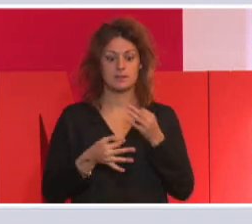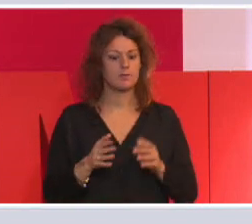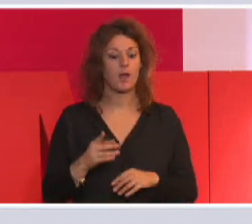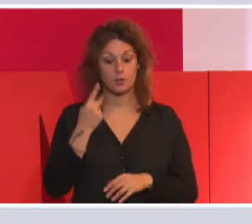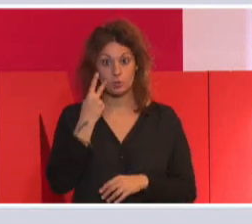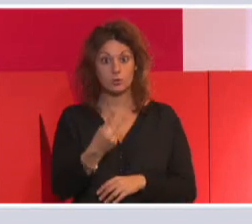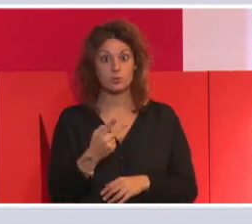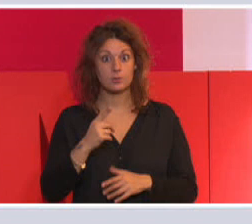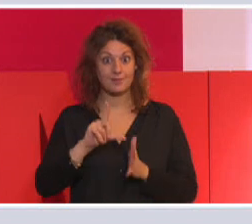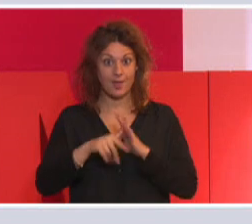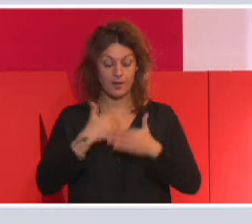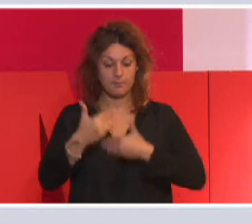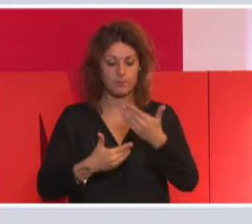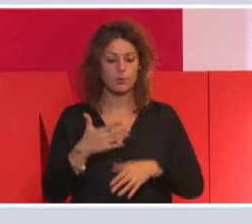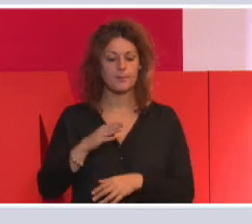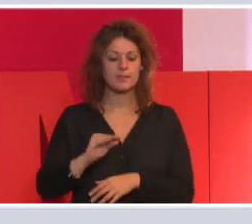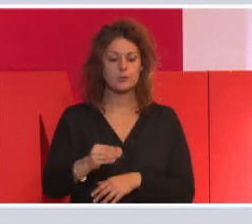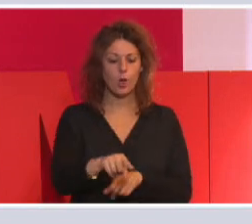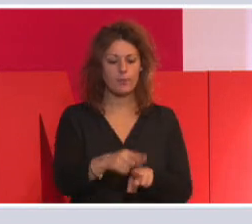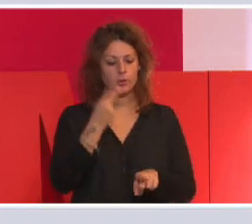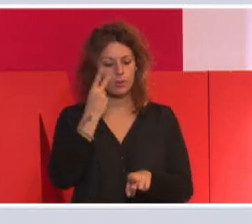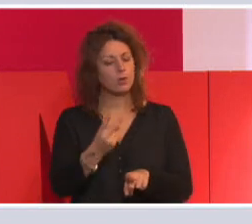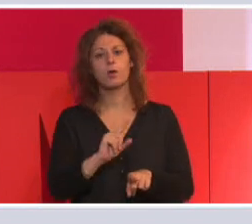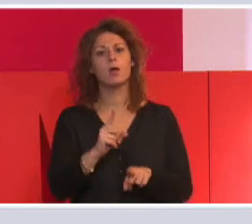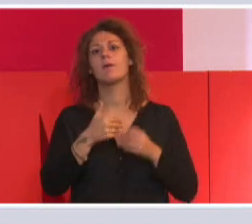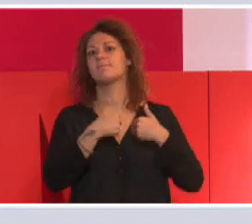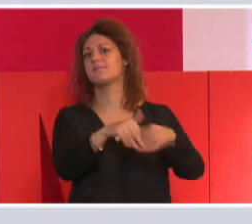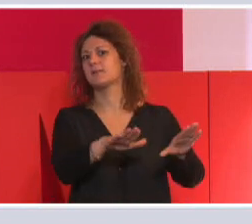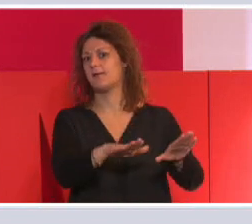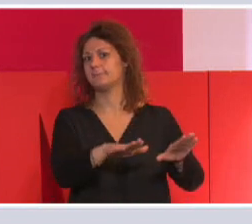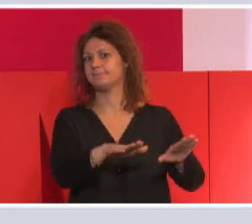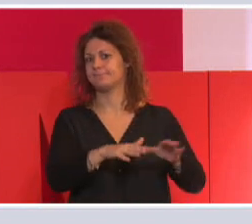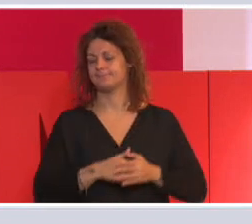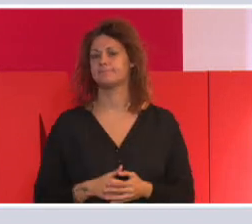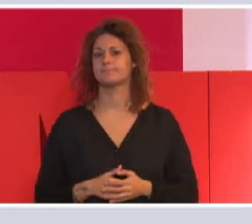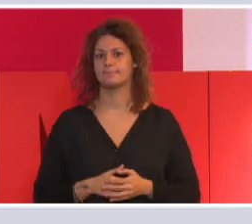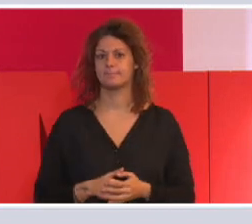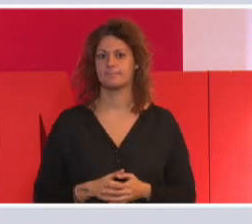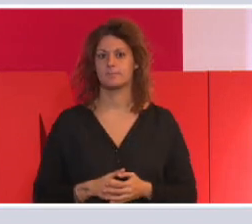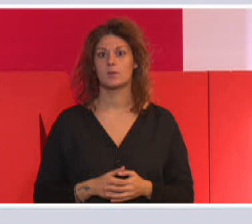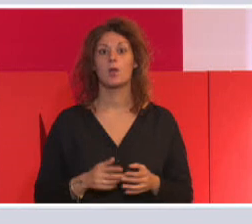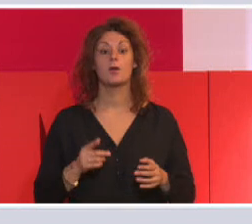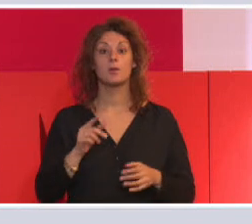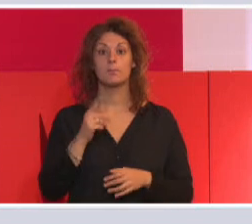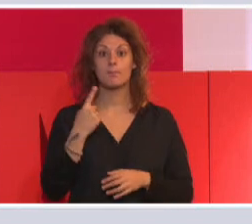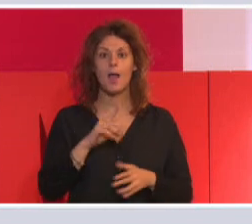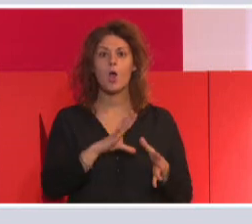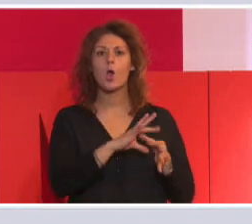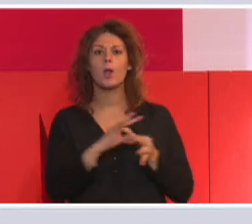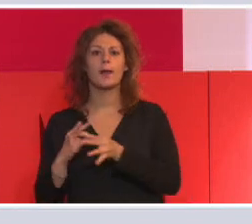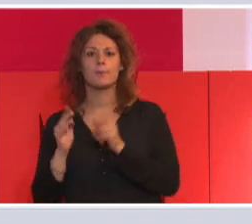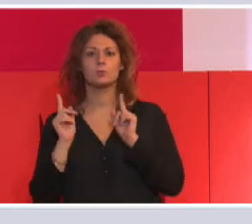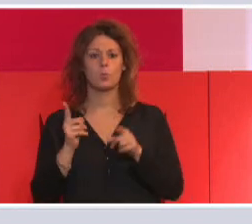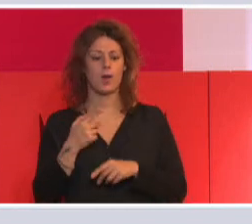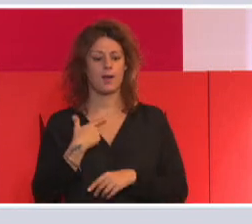esempio questi dagli anni diciamo dei record non sappiamo come è andata veramente però rifuggiva anche la barba di babbo natale oppure un